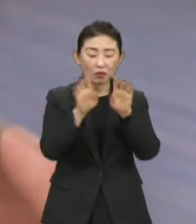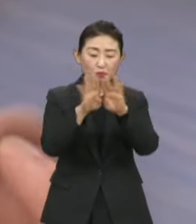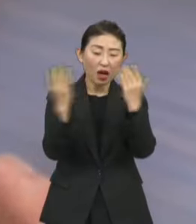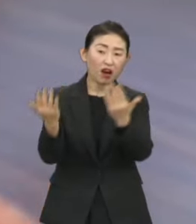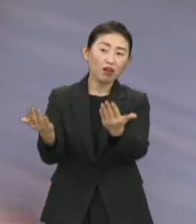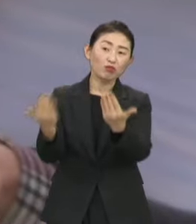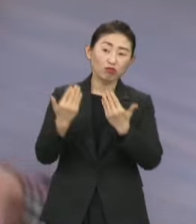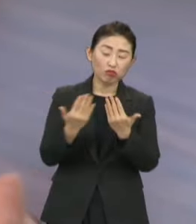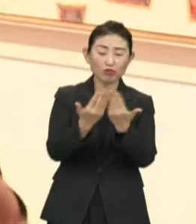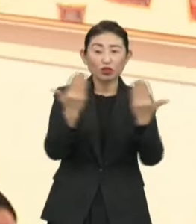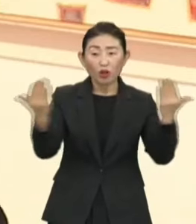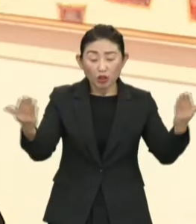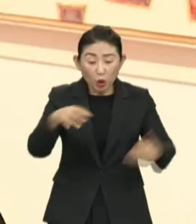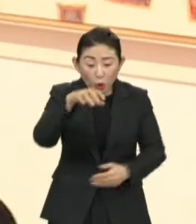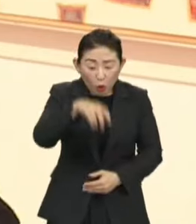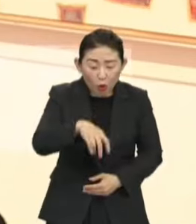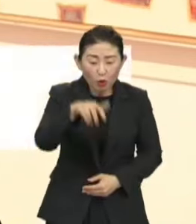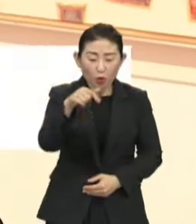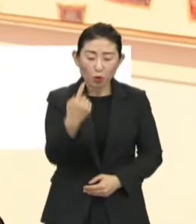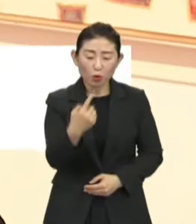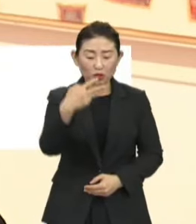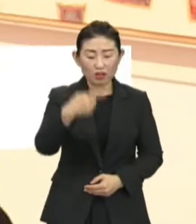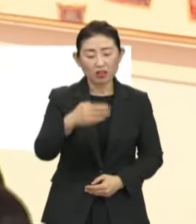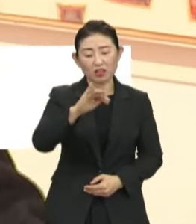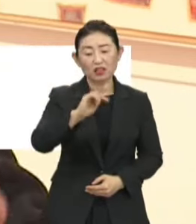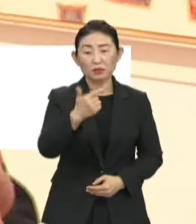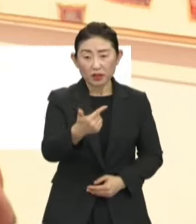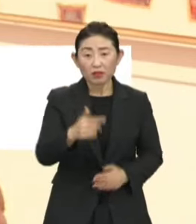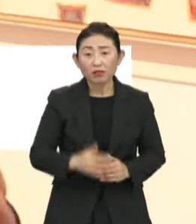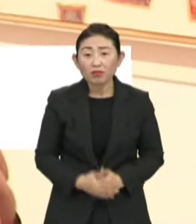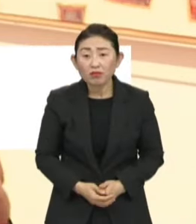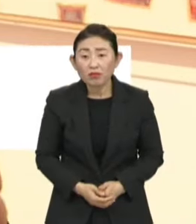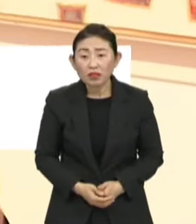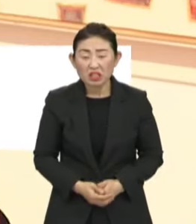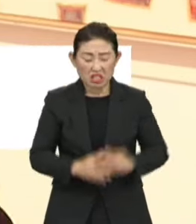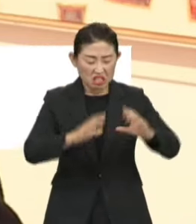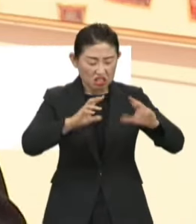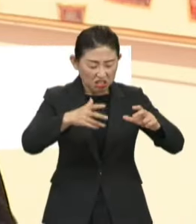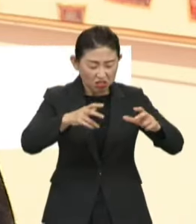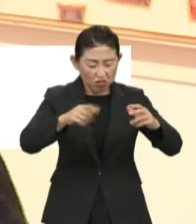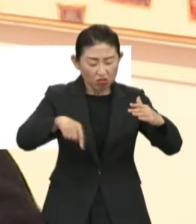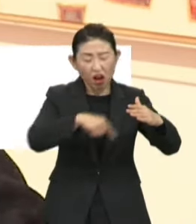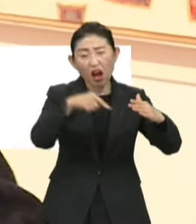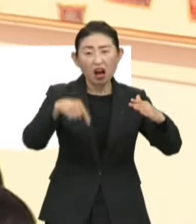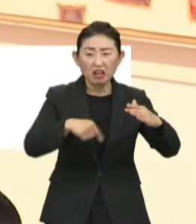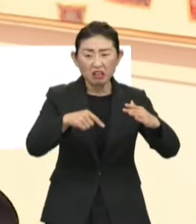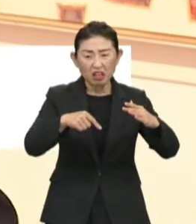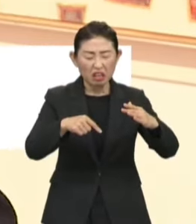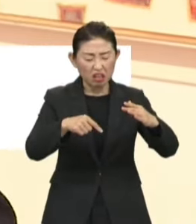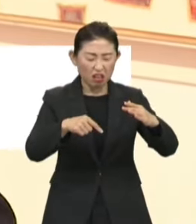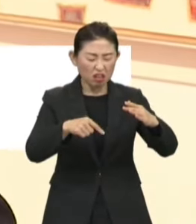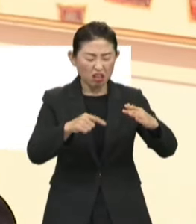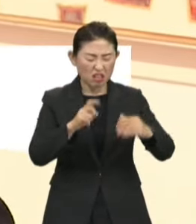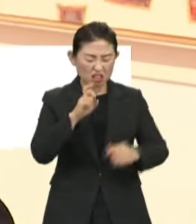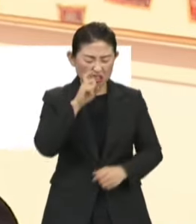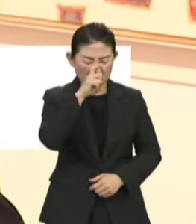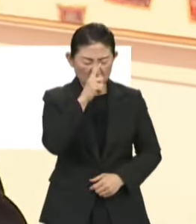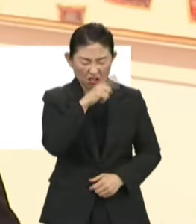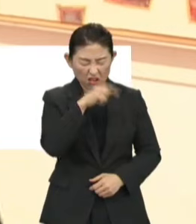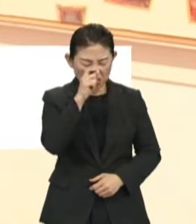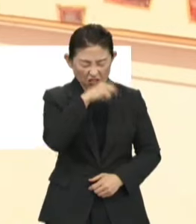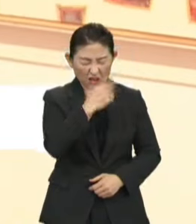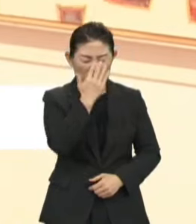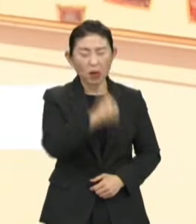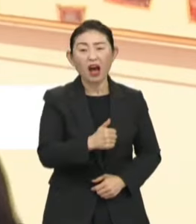고트빈에서 열립니다. 지구에서 물고기가 살다 보니까 나는 오염되지 않은 청정지역 깨끗한 곳에 살고